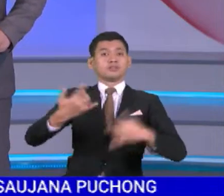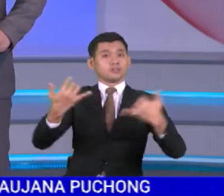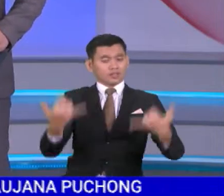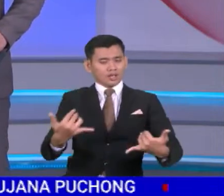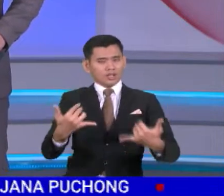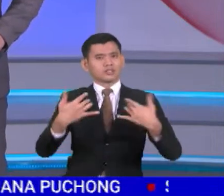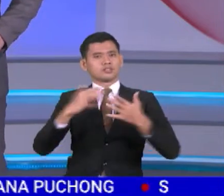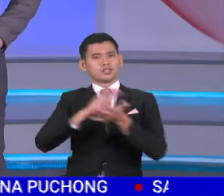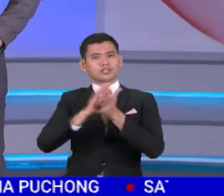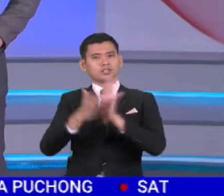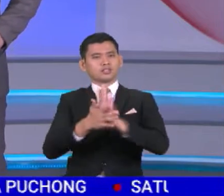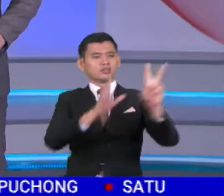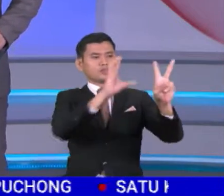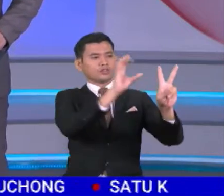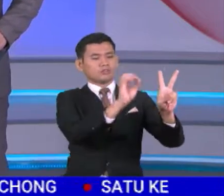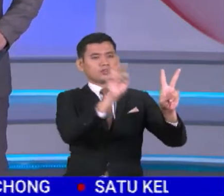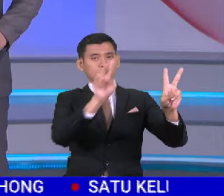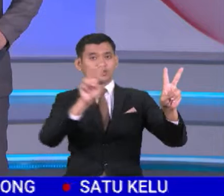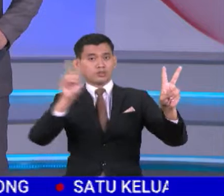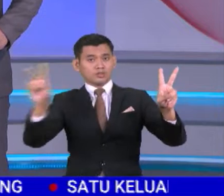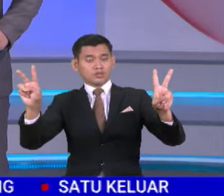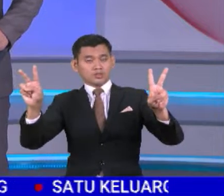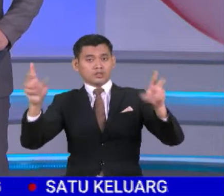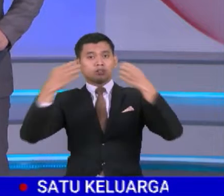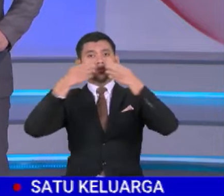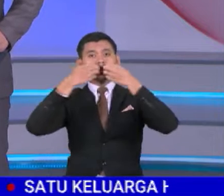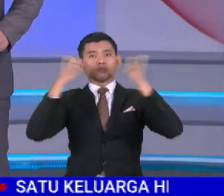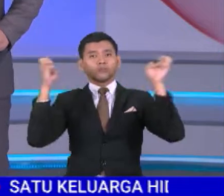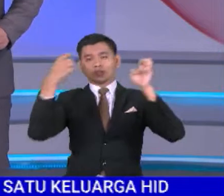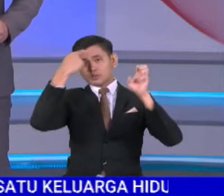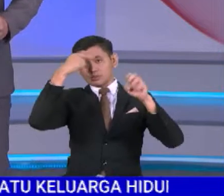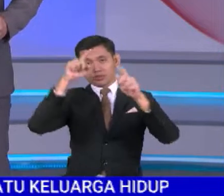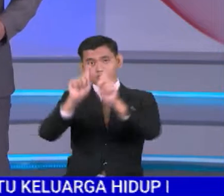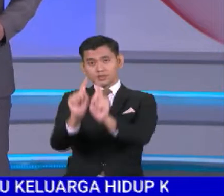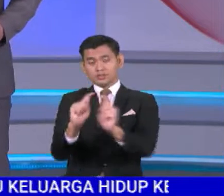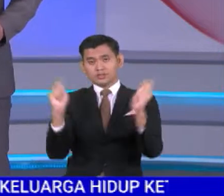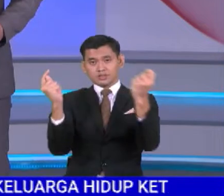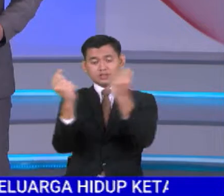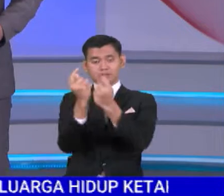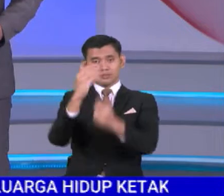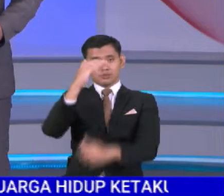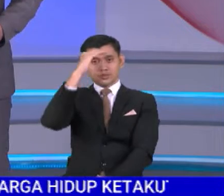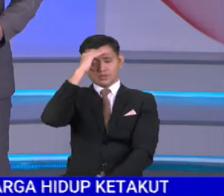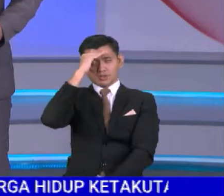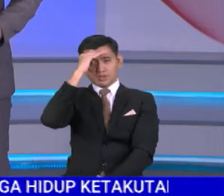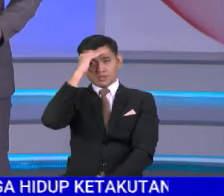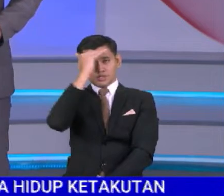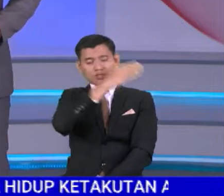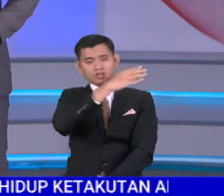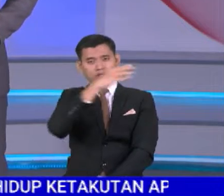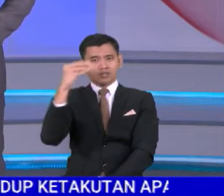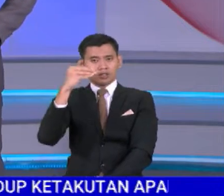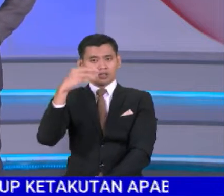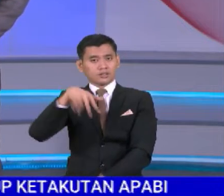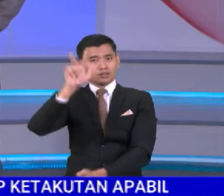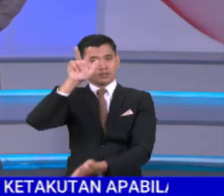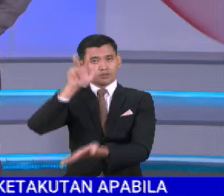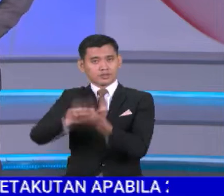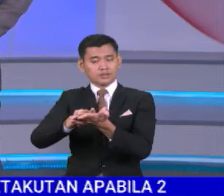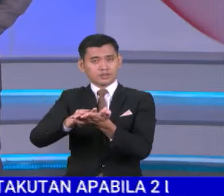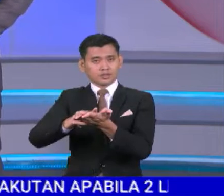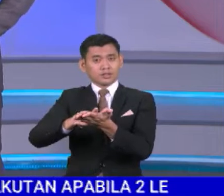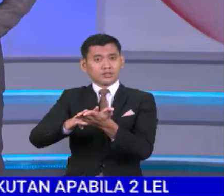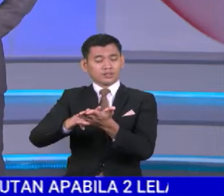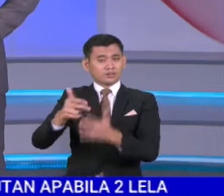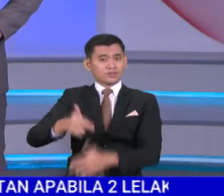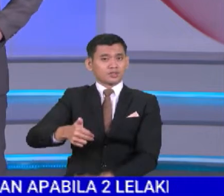menjadikan 2022 sebagai musim cemerlang buat Johor. Dan JDT2 juga mengesahkan kemarahan kejuaraan musim